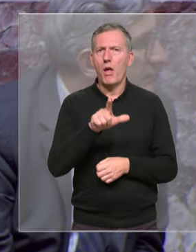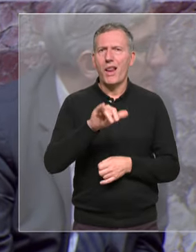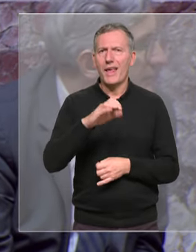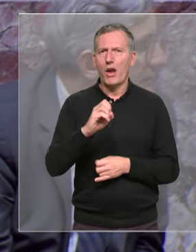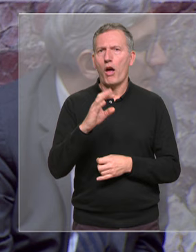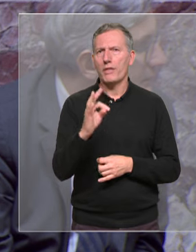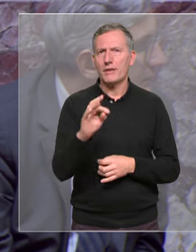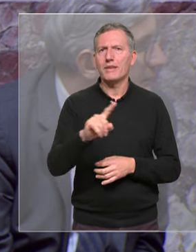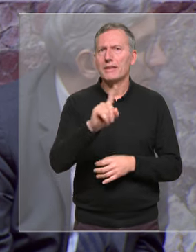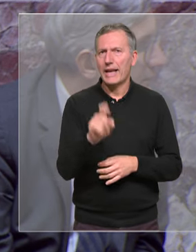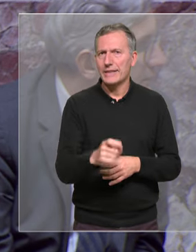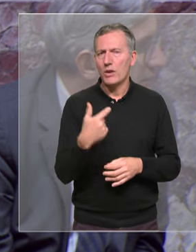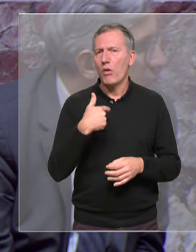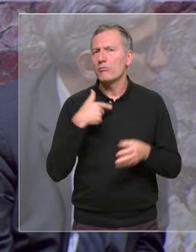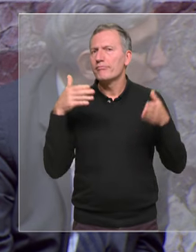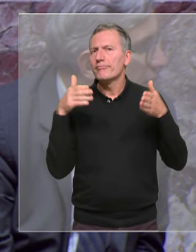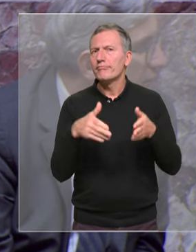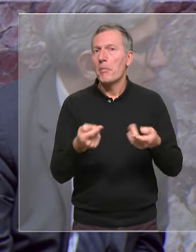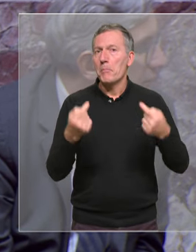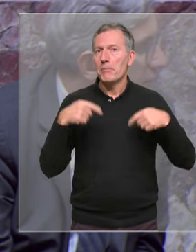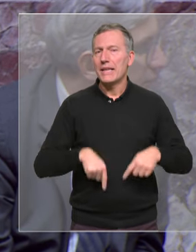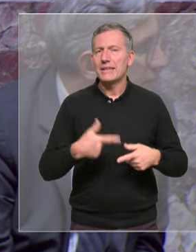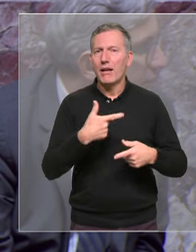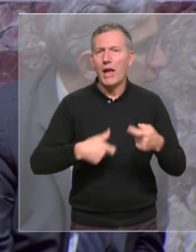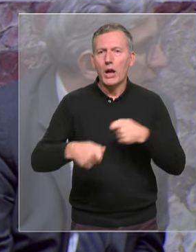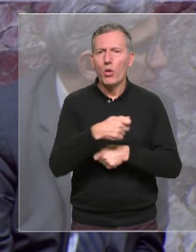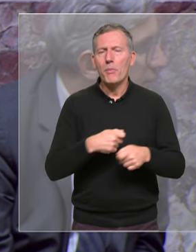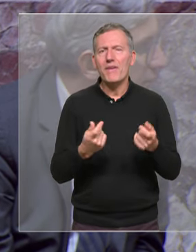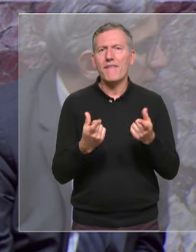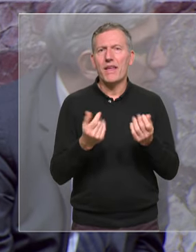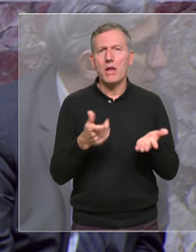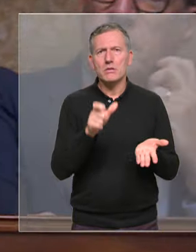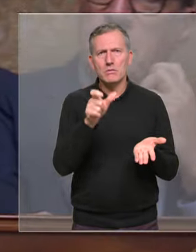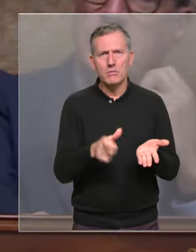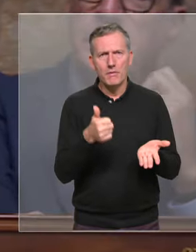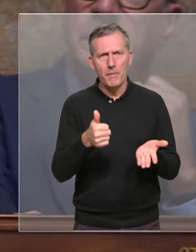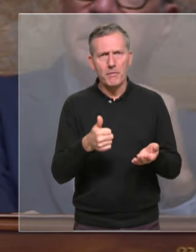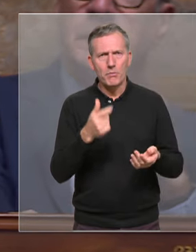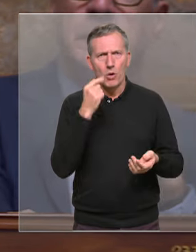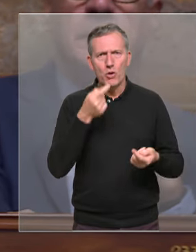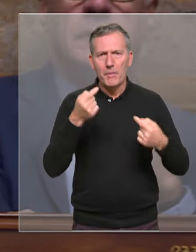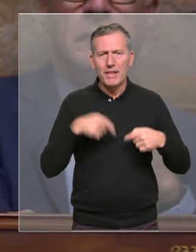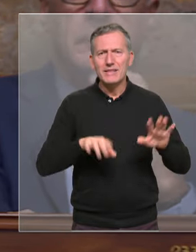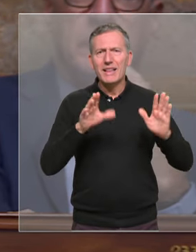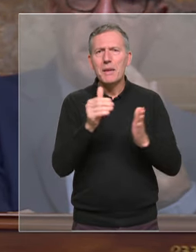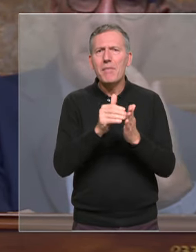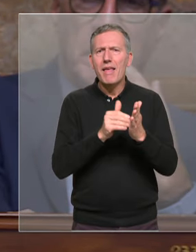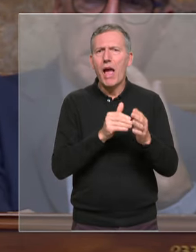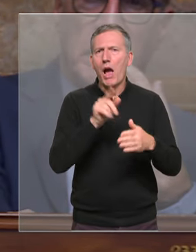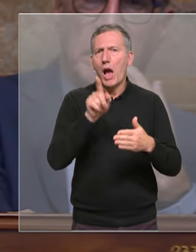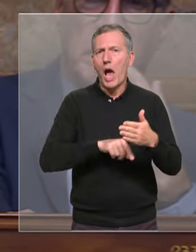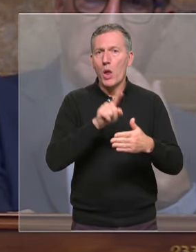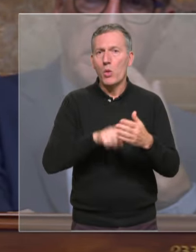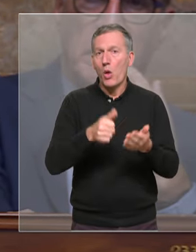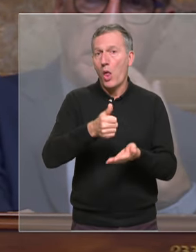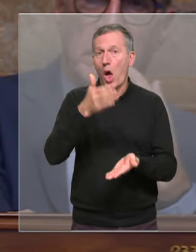Ma question s'adresse à monsieur le ministre de l'économie et des finances. Monsieur le ministre, vous venez d'annuler 10 milliards d'euros sur le budget de l'État. D'un trait